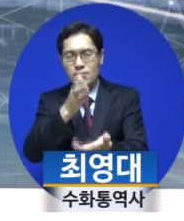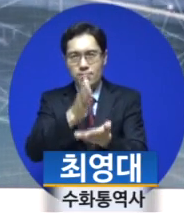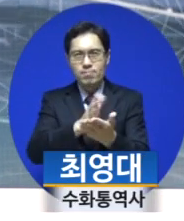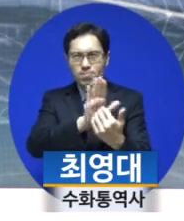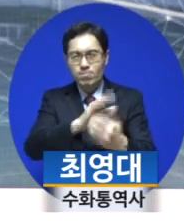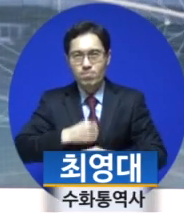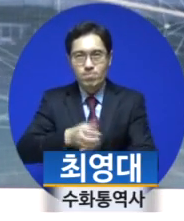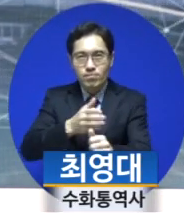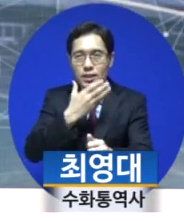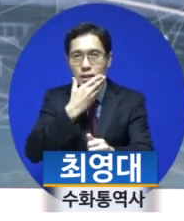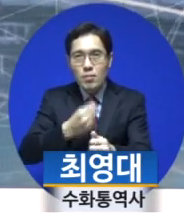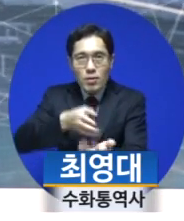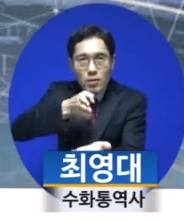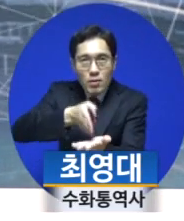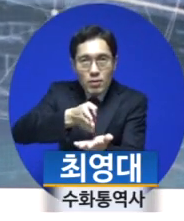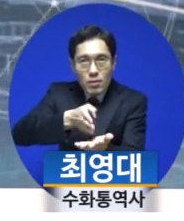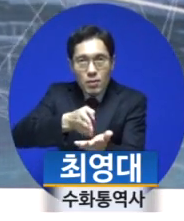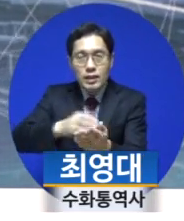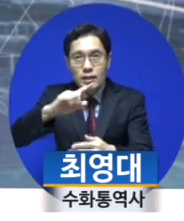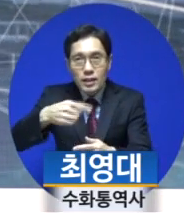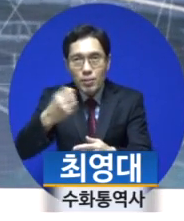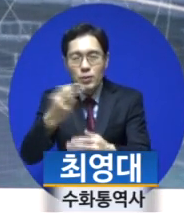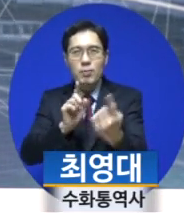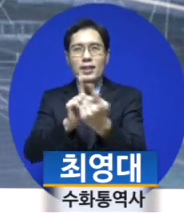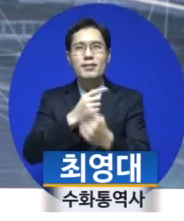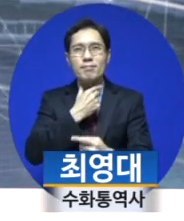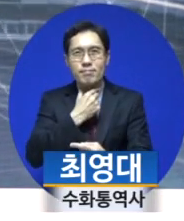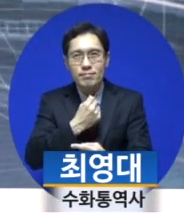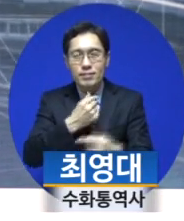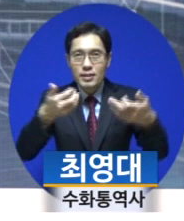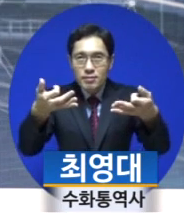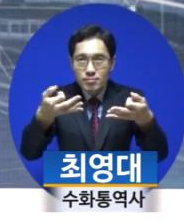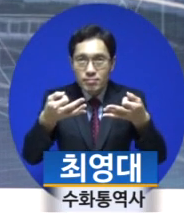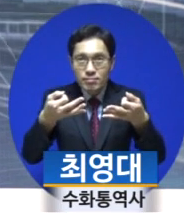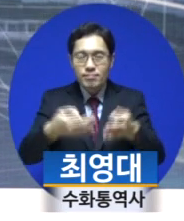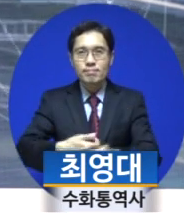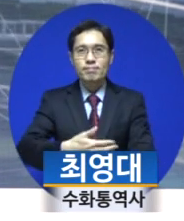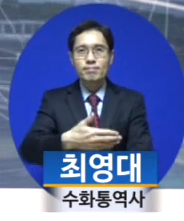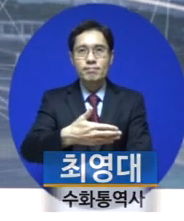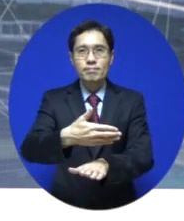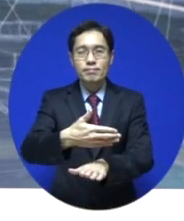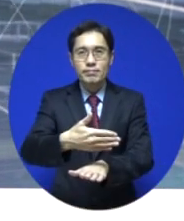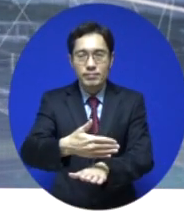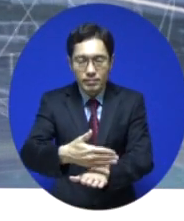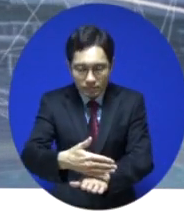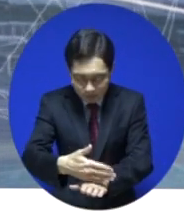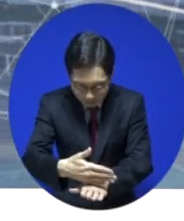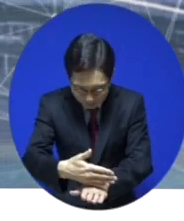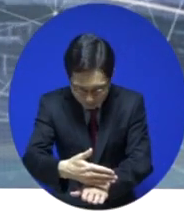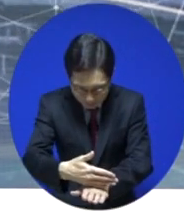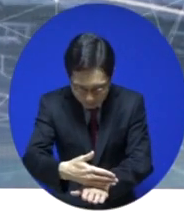바랍니다. 대구행복 교육뉴스 다음 시간에도 알찬 소식으로 찾아오겠습니다. 시청해주신 여러분 고맙습니다.